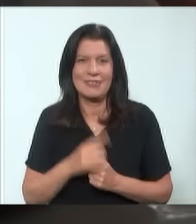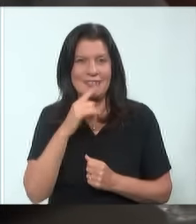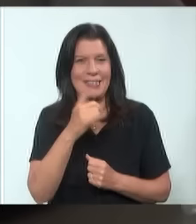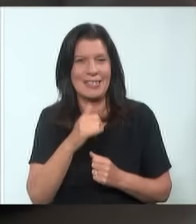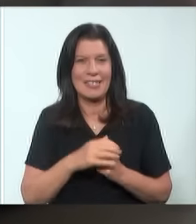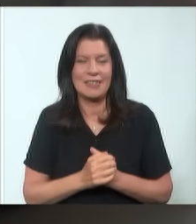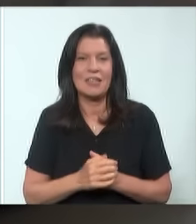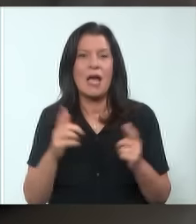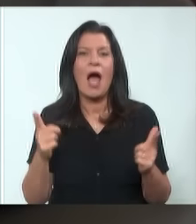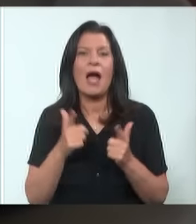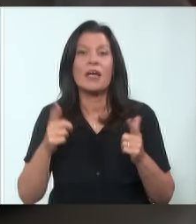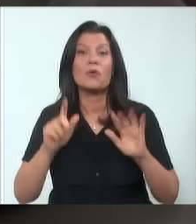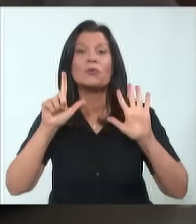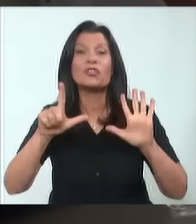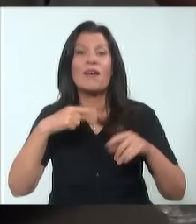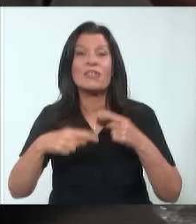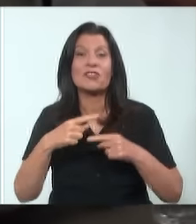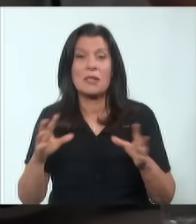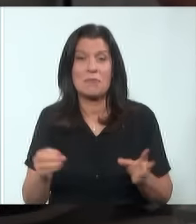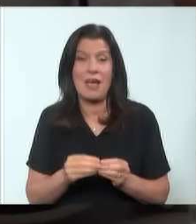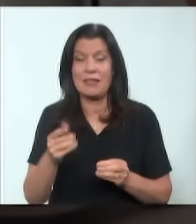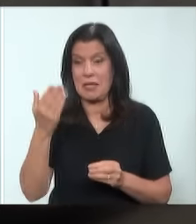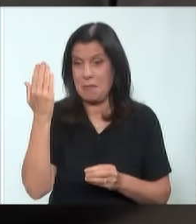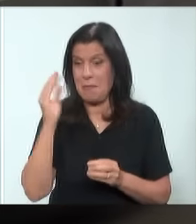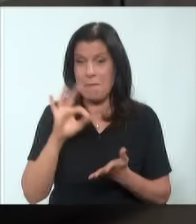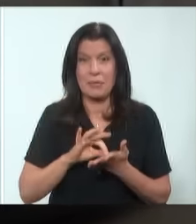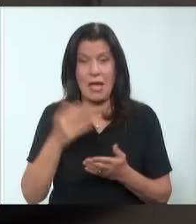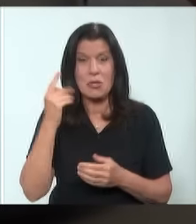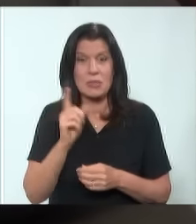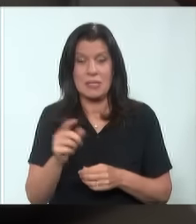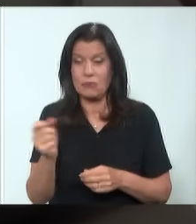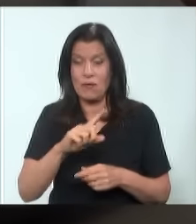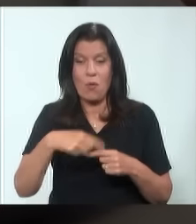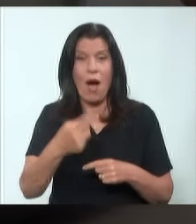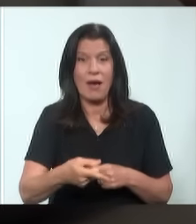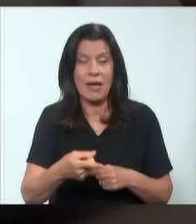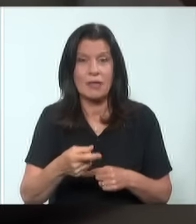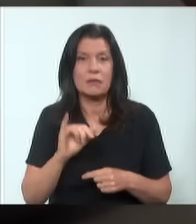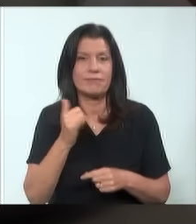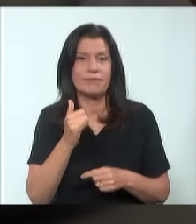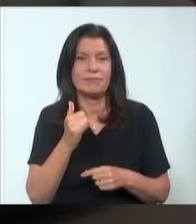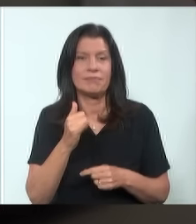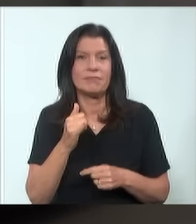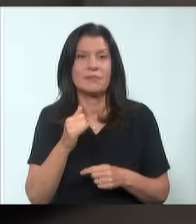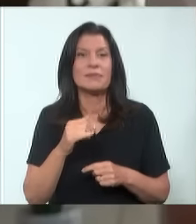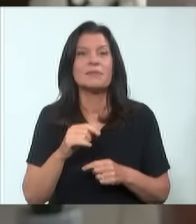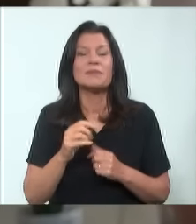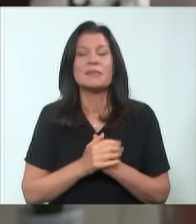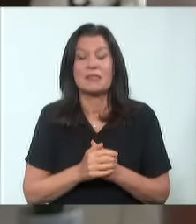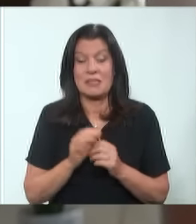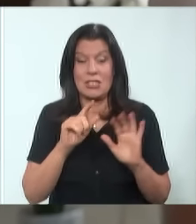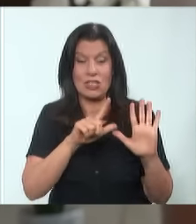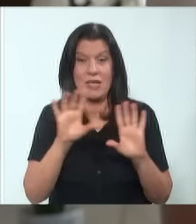חגגו 7 שנים, היו אמורים שבוע אחרי האירוע. זה היה בדיוק 7 ימים אחרי 7 באוקטובר, זה היה 7 שנים. כן. משהו הזוי, כאילו. טוב,